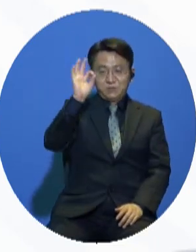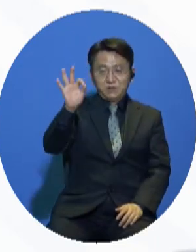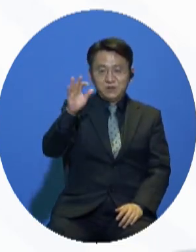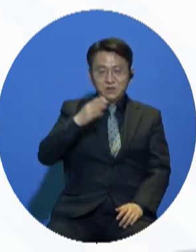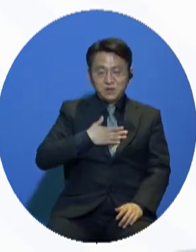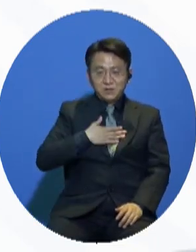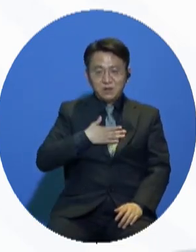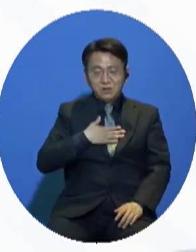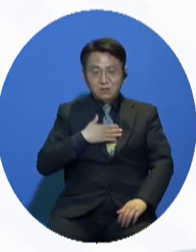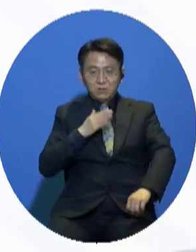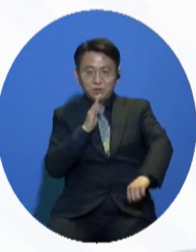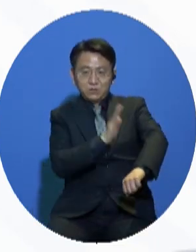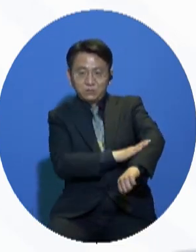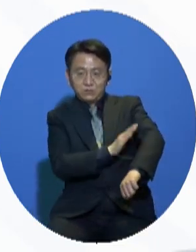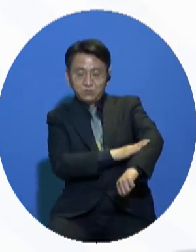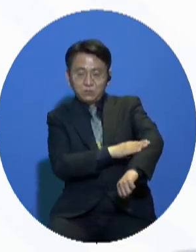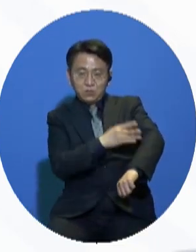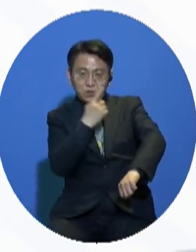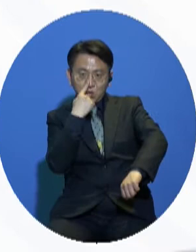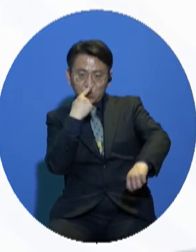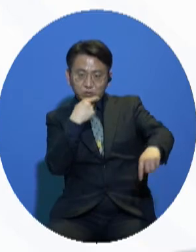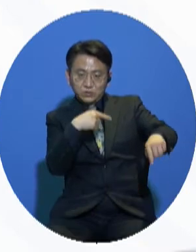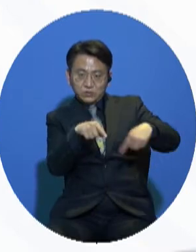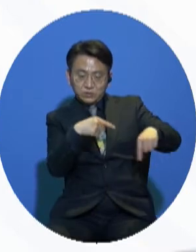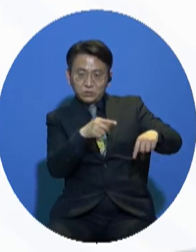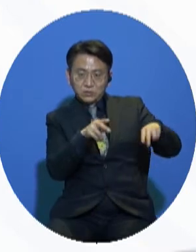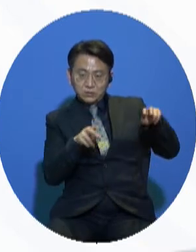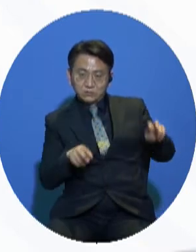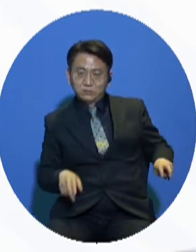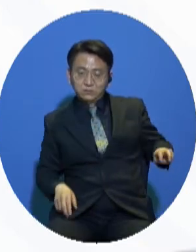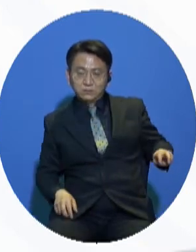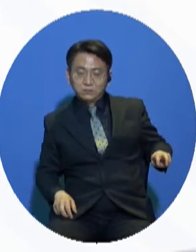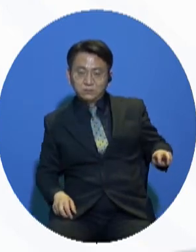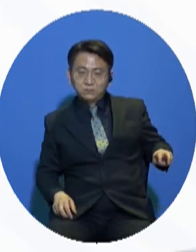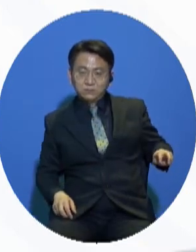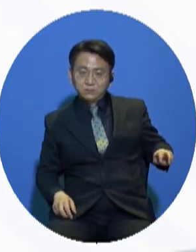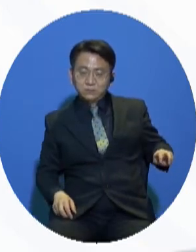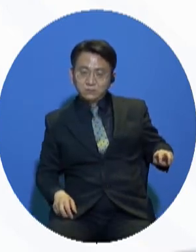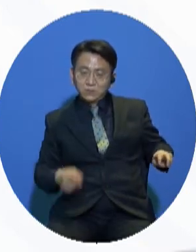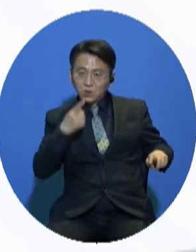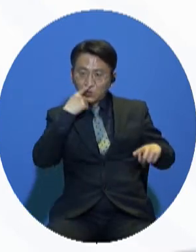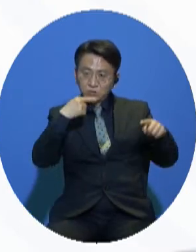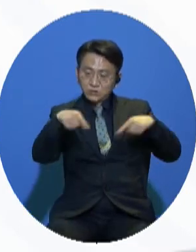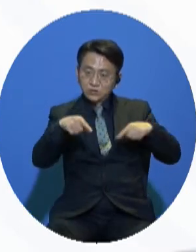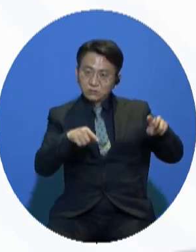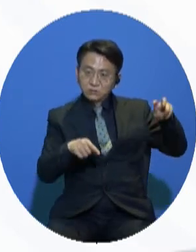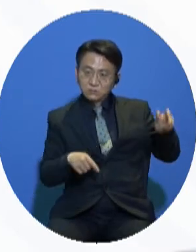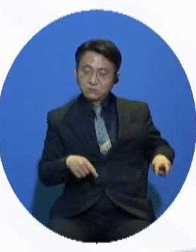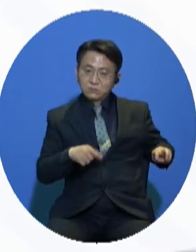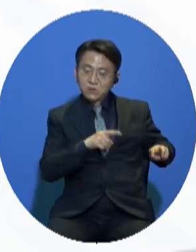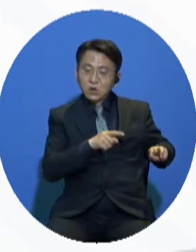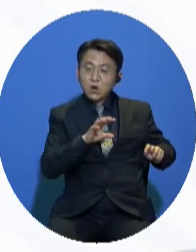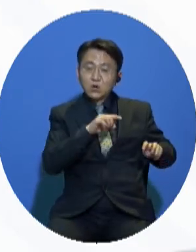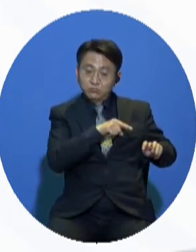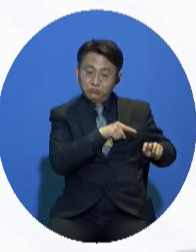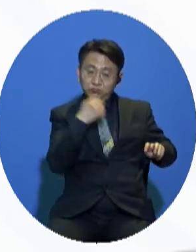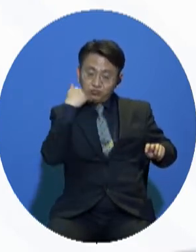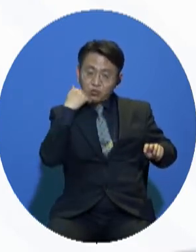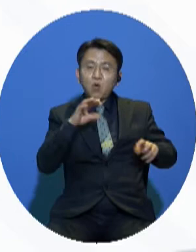제 왼쪽에는 코치가 앉아 있었습니다. 이 코치는